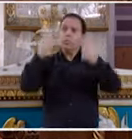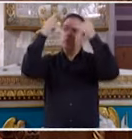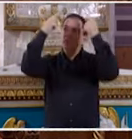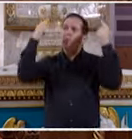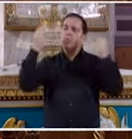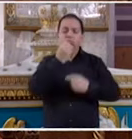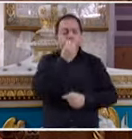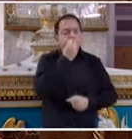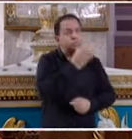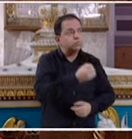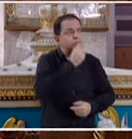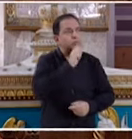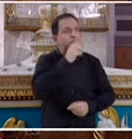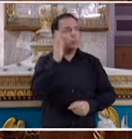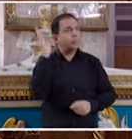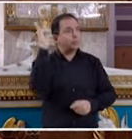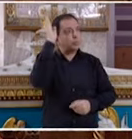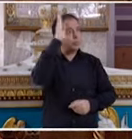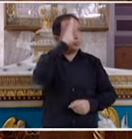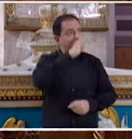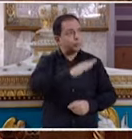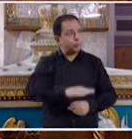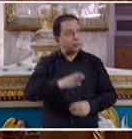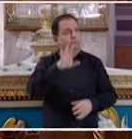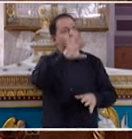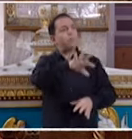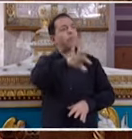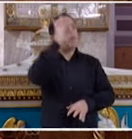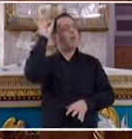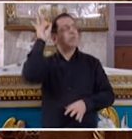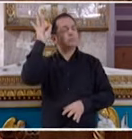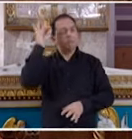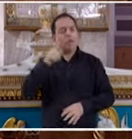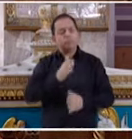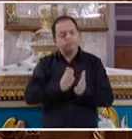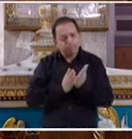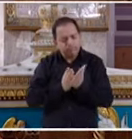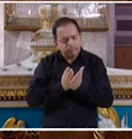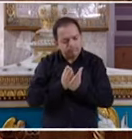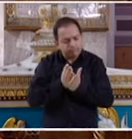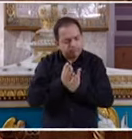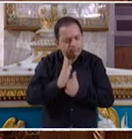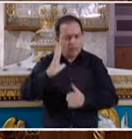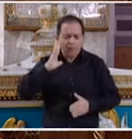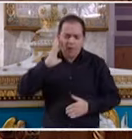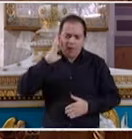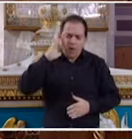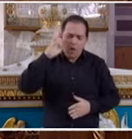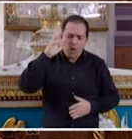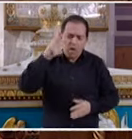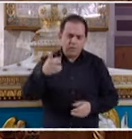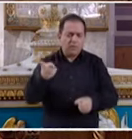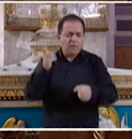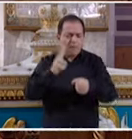Της εκλογής τα απόλυτα και την πίστην